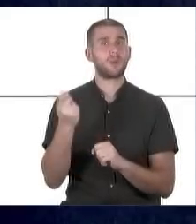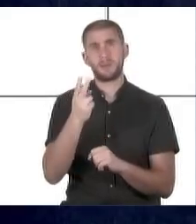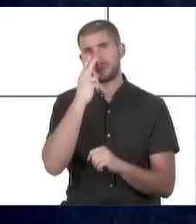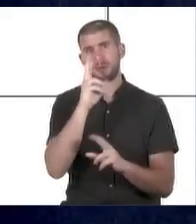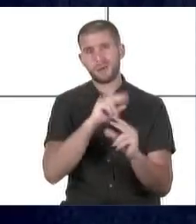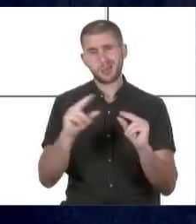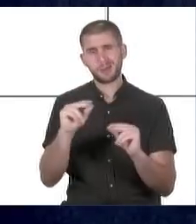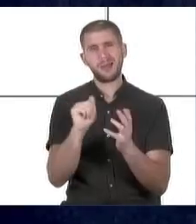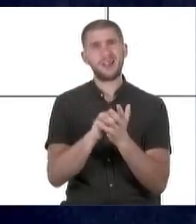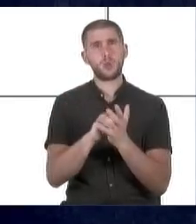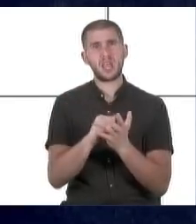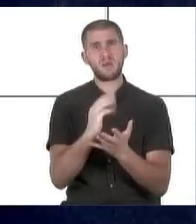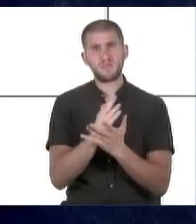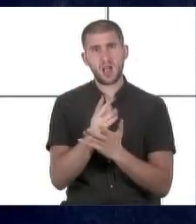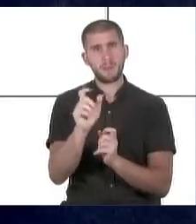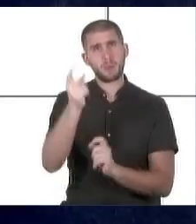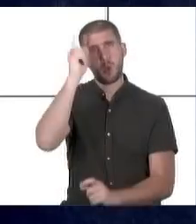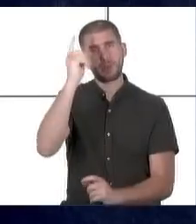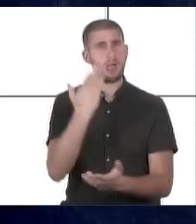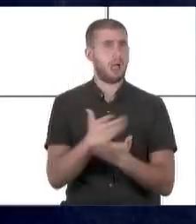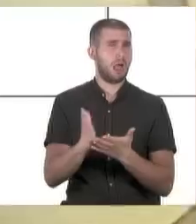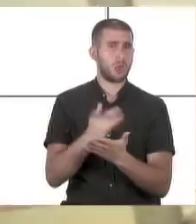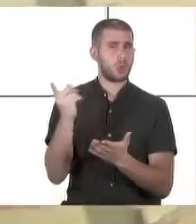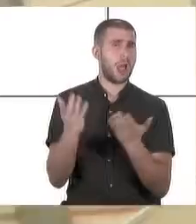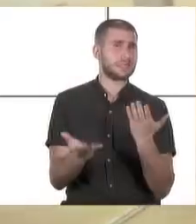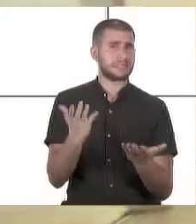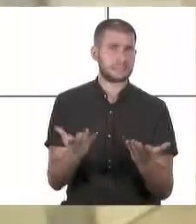לדבר עם כל מיני עיתונאים. הבן אדם לא יודע לקבל החלטות, הוא הססן.